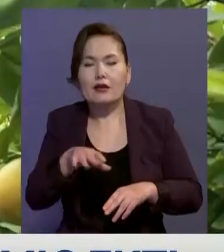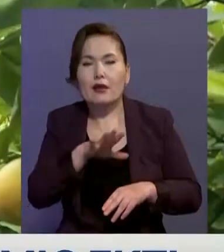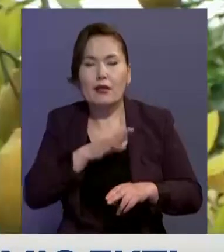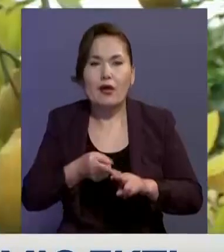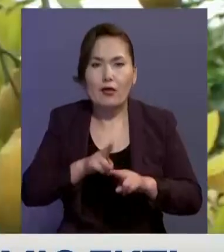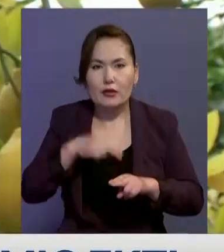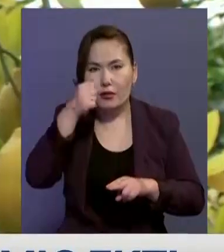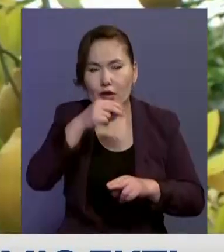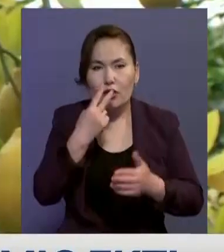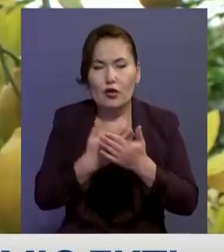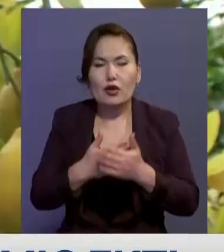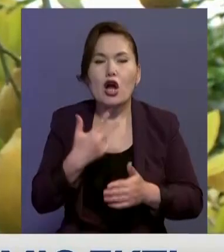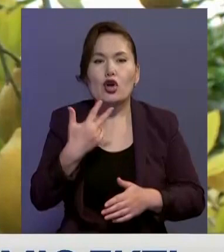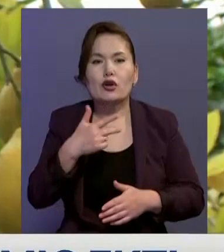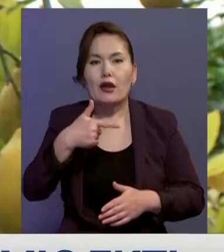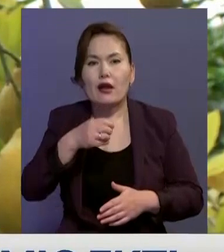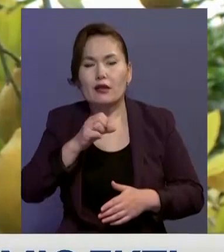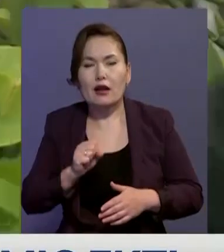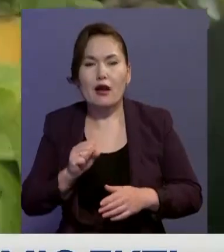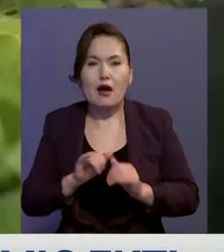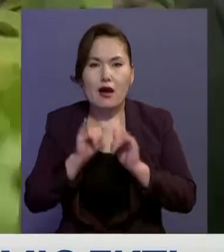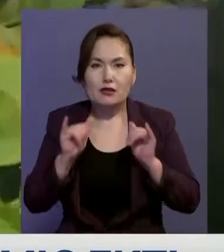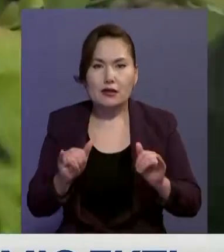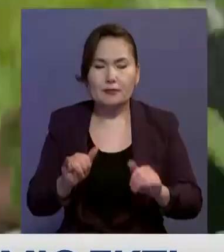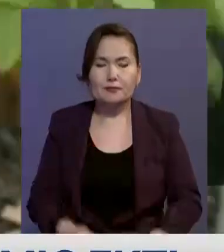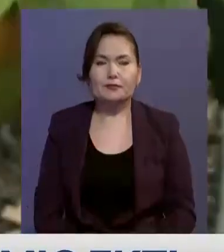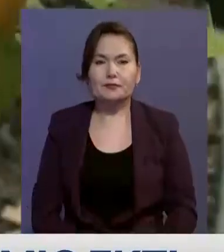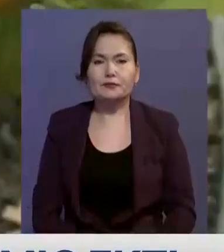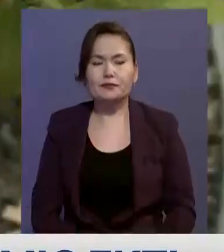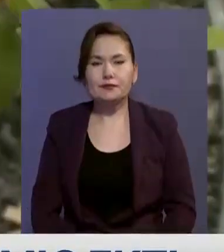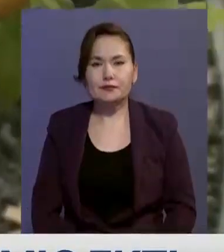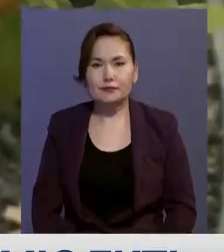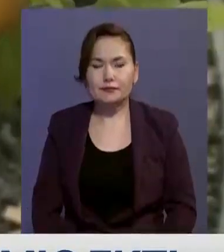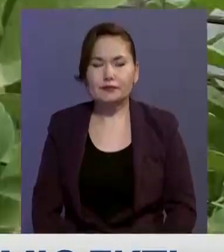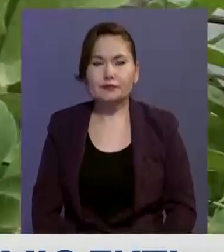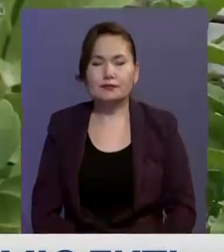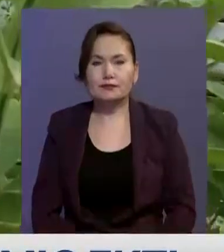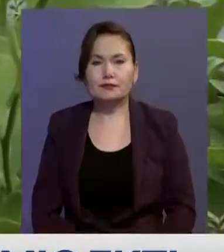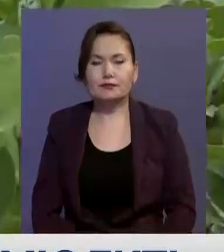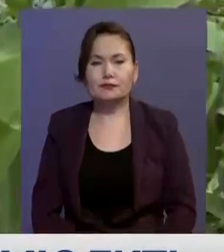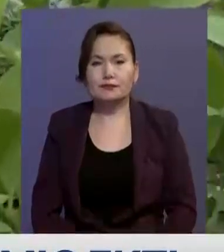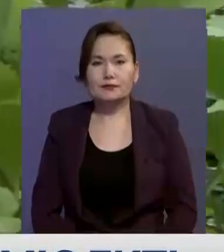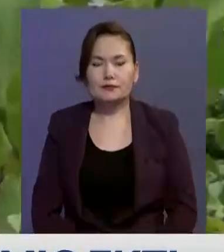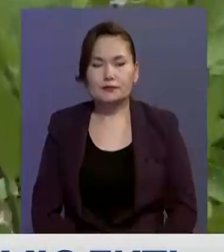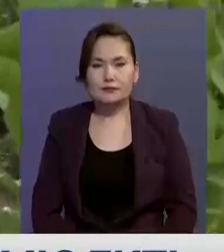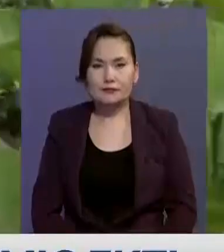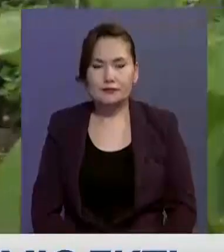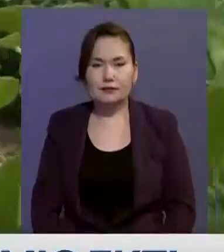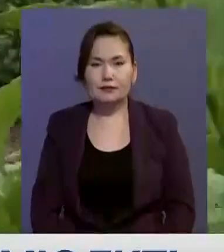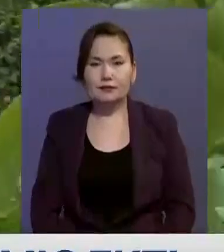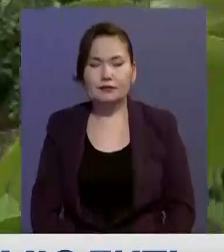бұл көрсеткіш 3 гектарға артып отыр. Жандос Жұмабек, Ерболат Әбіш, Самат Нағашбекұлы, Хабар 24, Түркістан облысы.